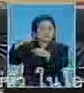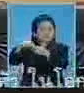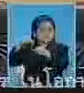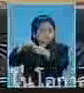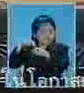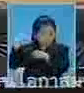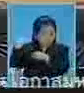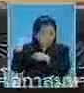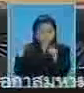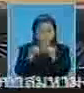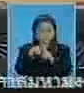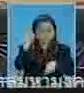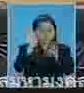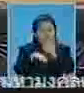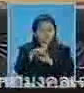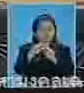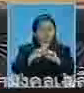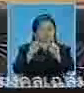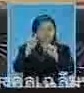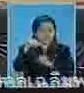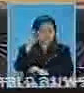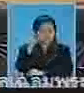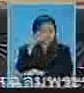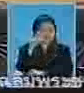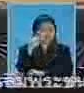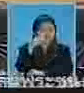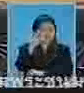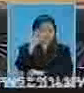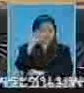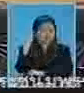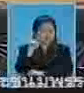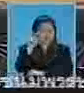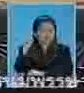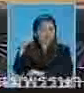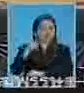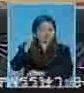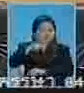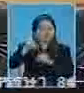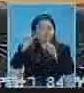เพียงแค่ 18% ซึ่งถือว่าต่ำมากนะครับความจริง